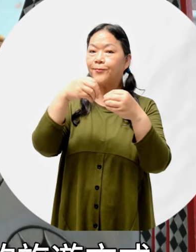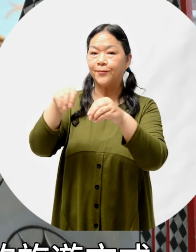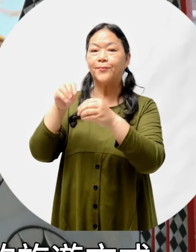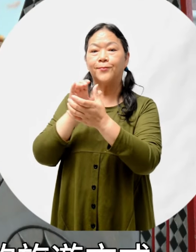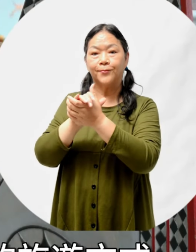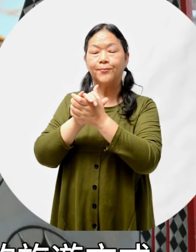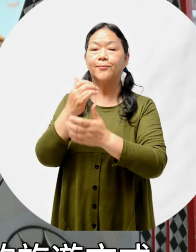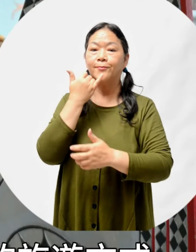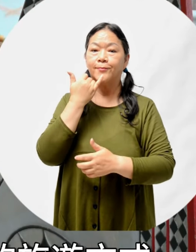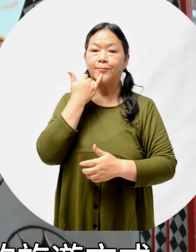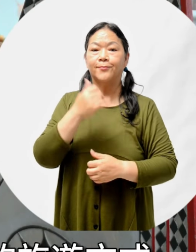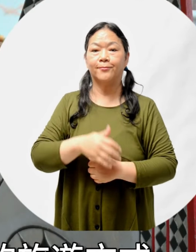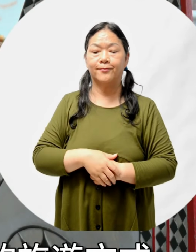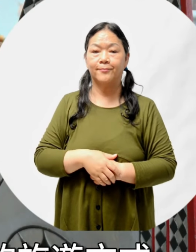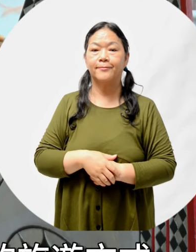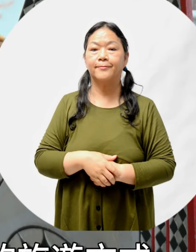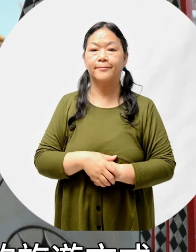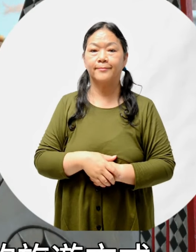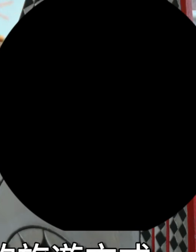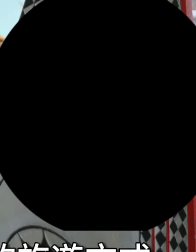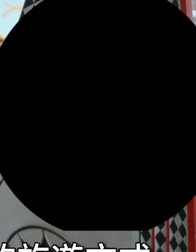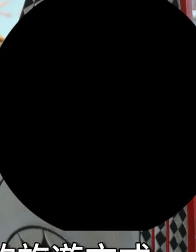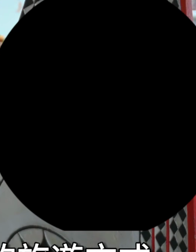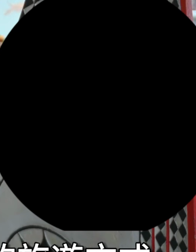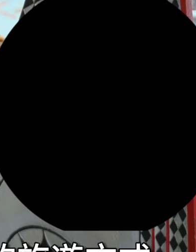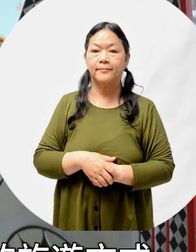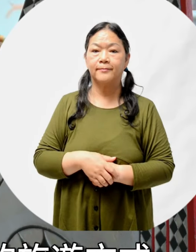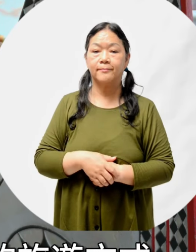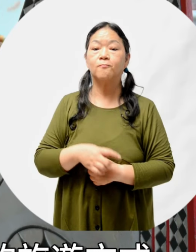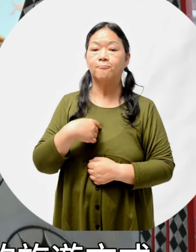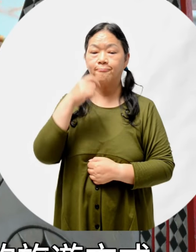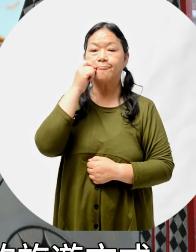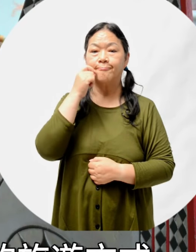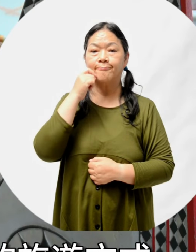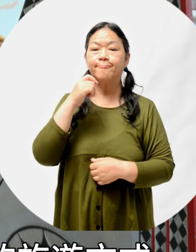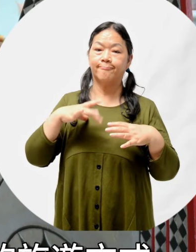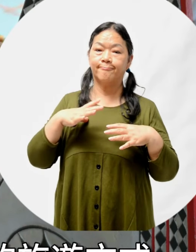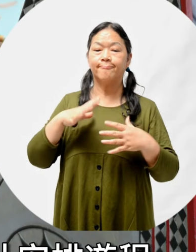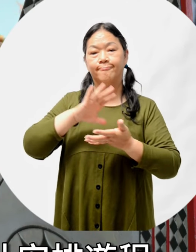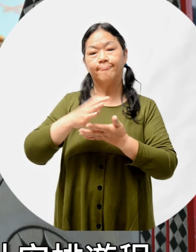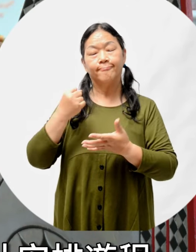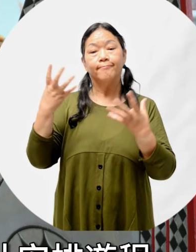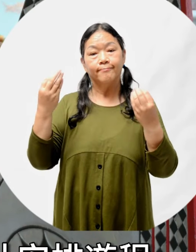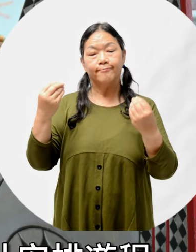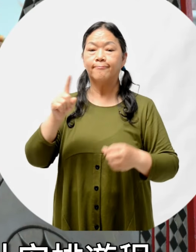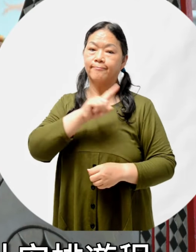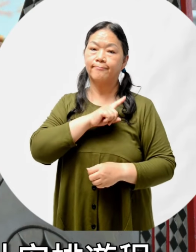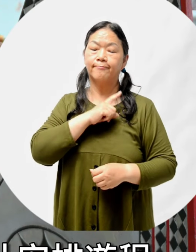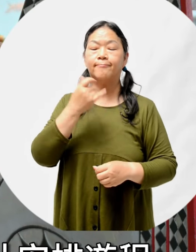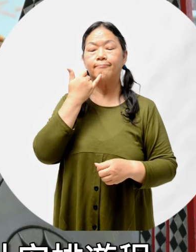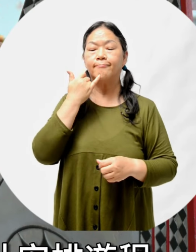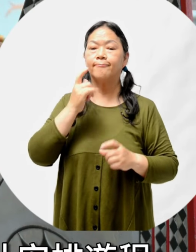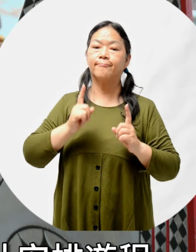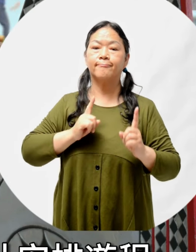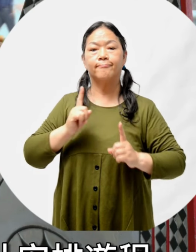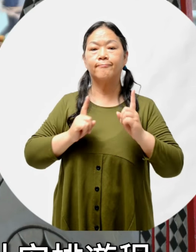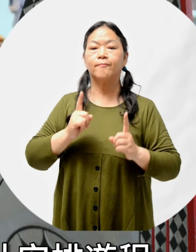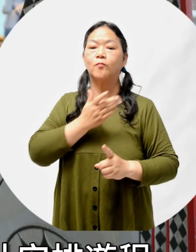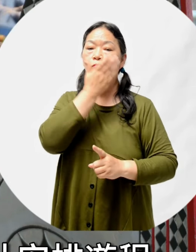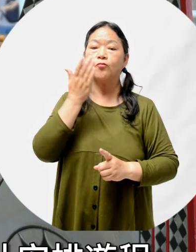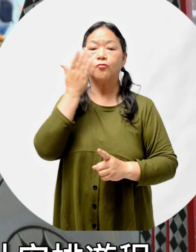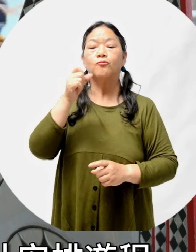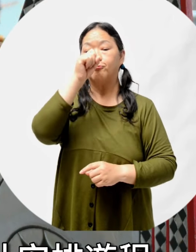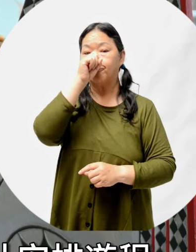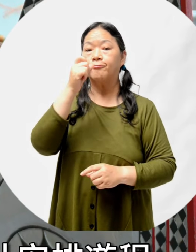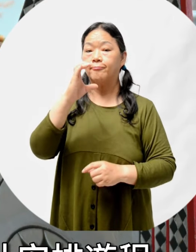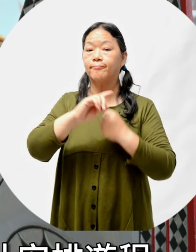我喜欢轻松无压力，让自己可以尽情享受旅程的旅行方式，搭乘台湾好行东部海